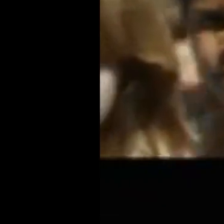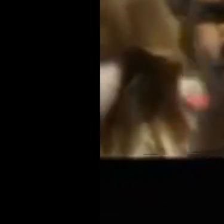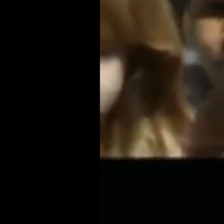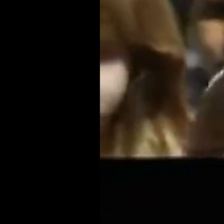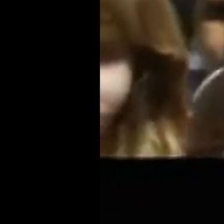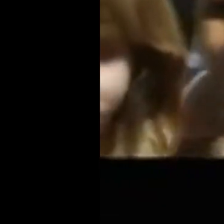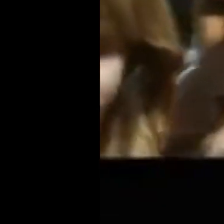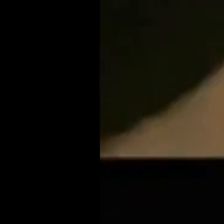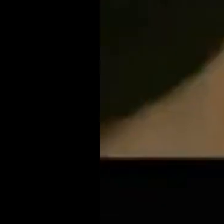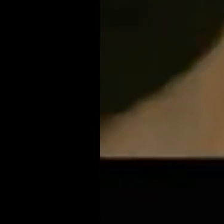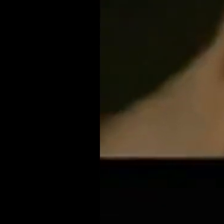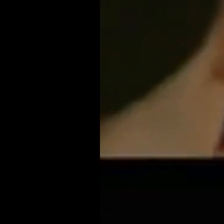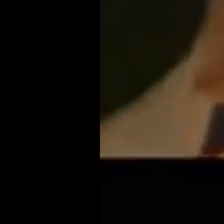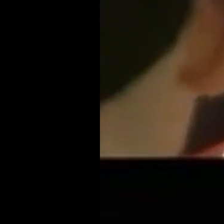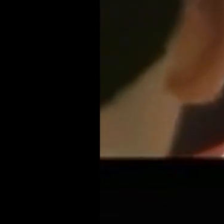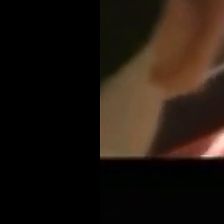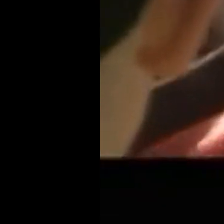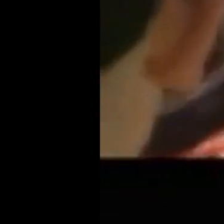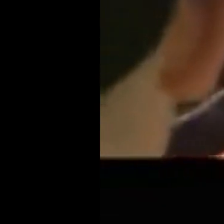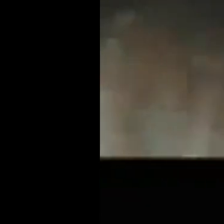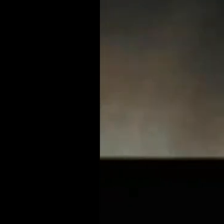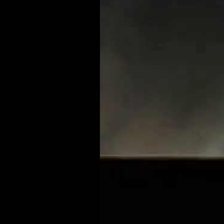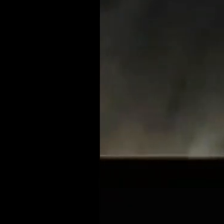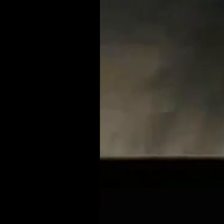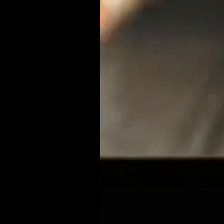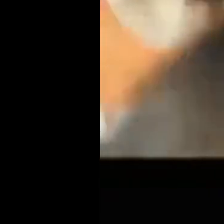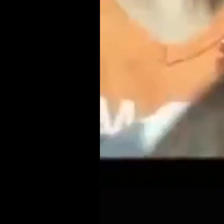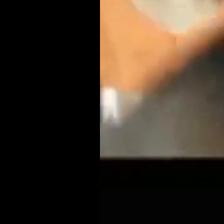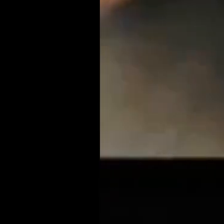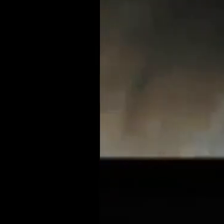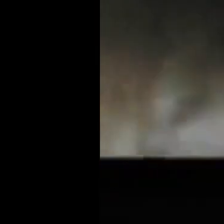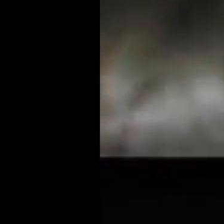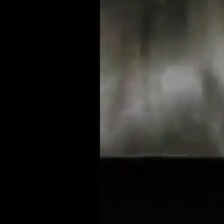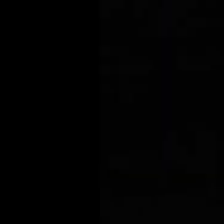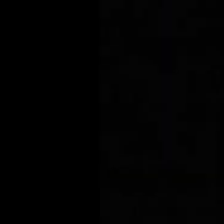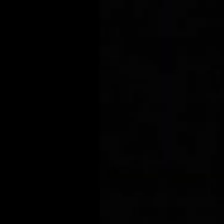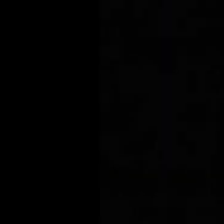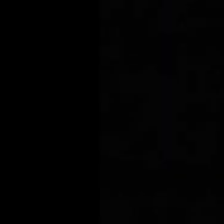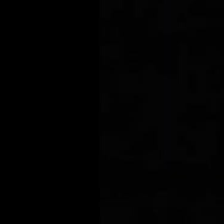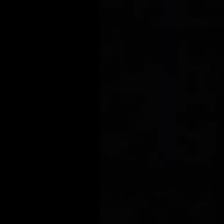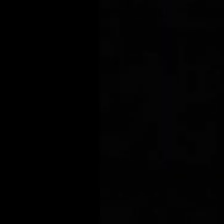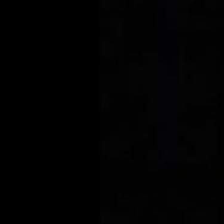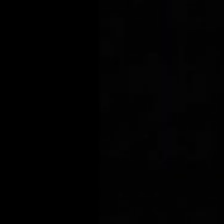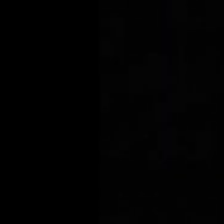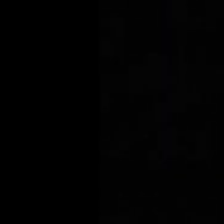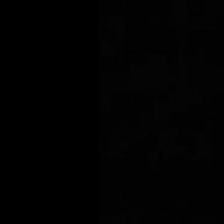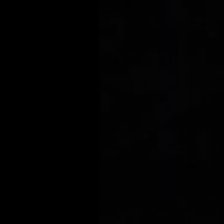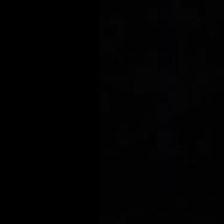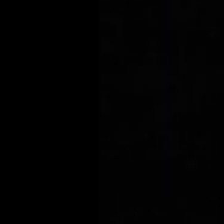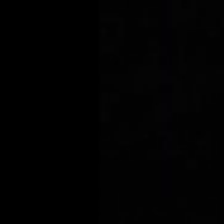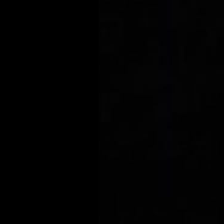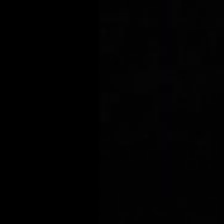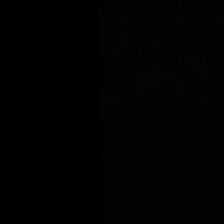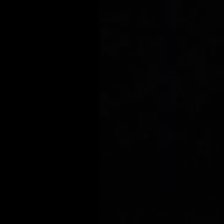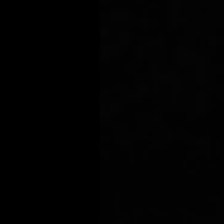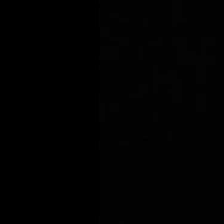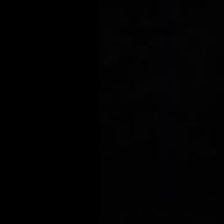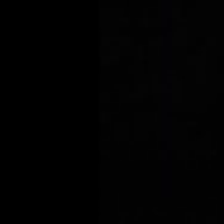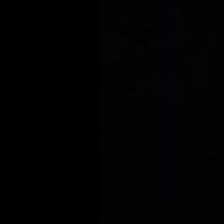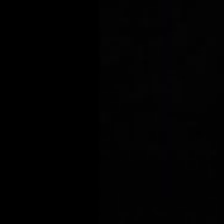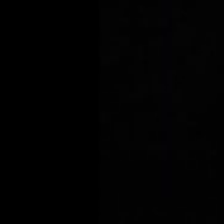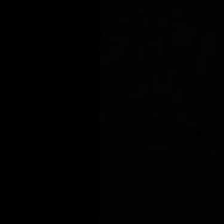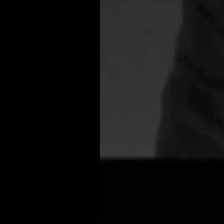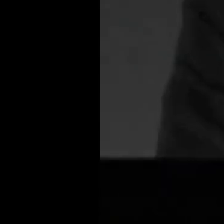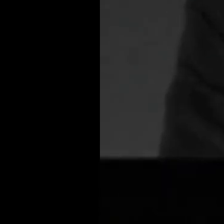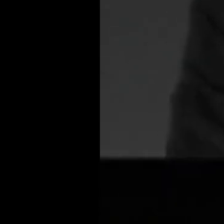Voilà. Ah monsieur, doucement, ça va à tout le monde de péter les plombs. Non mais tout à fait. Simplement on peut se calmer après, tu vois. J'ai plutôt envie de valoriser les choses pas mal qu'il fait, parce qu'il a des